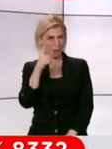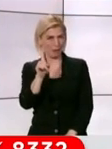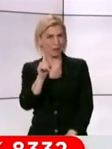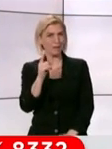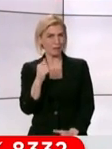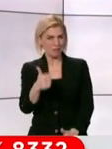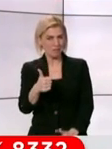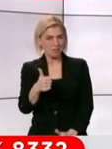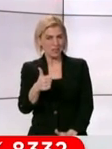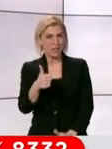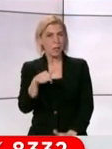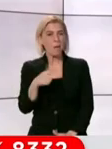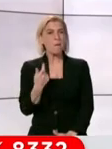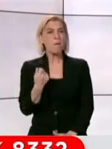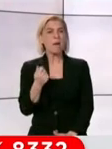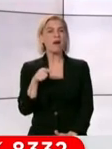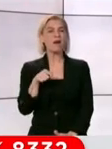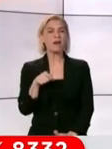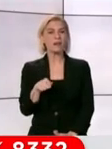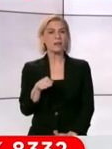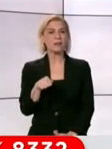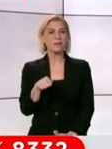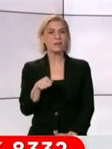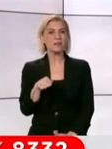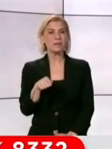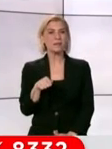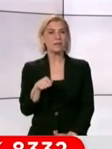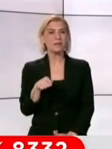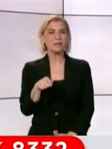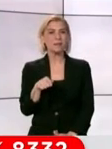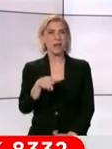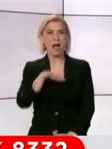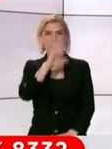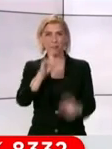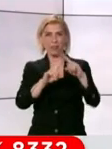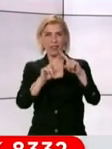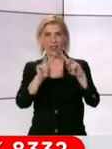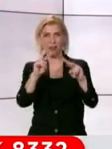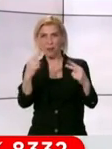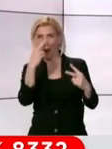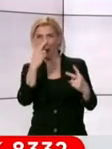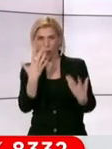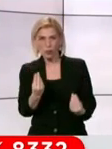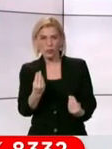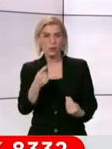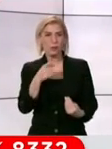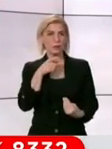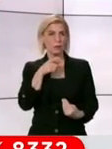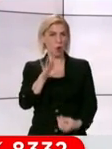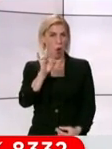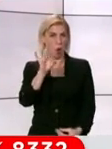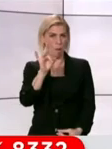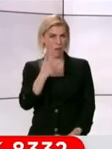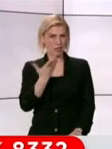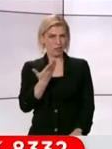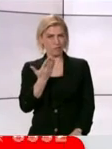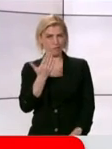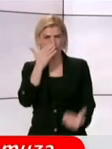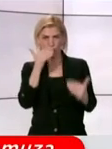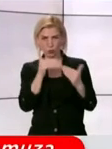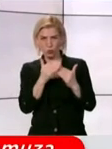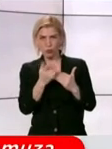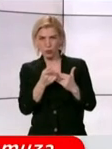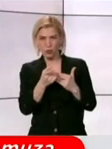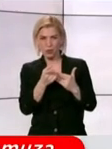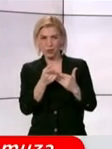Başkan, bu ne diyorsun? miktar Ekrandasın ya. Böyle yapma. Yani düz oldu mu sizce? 20 diyor. Baba ben 20 yapıyorum.